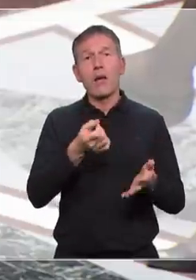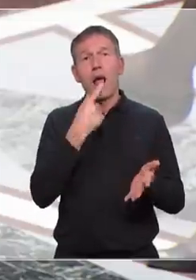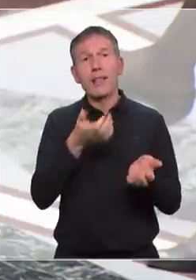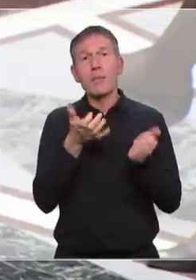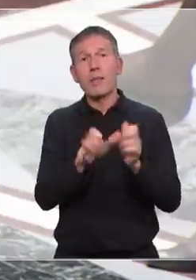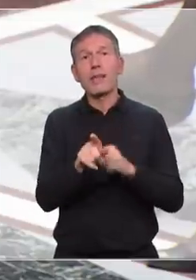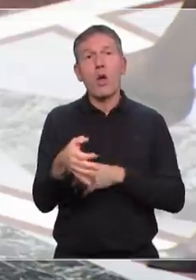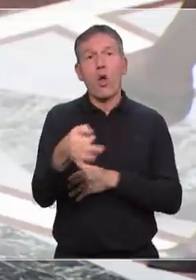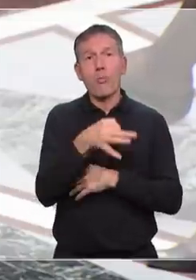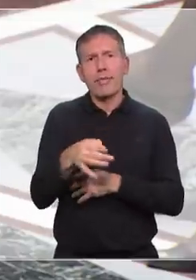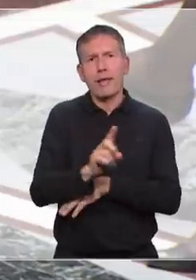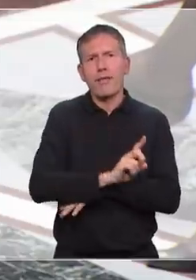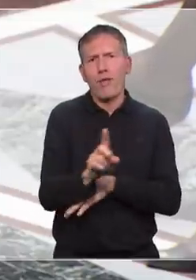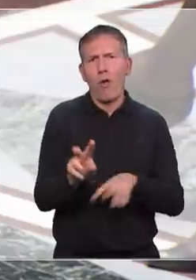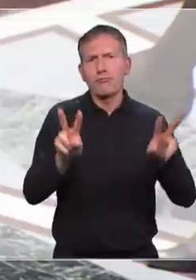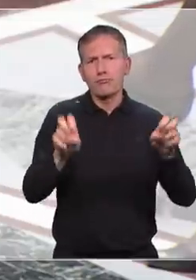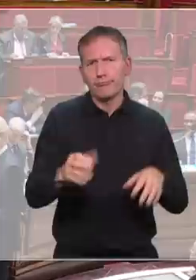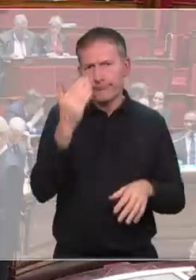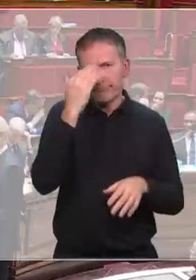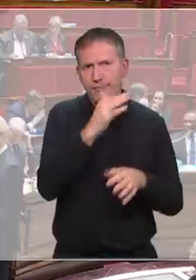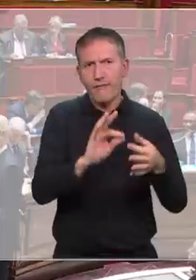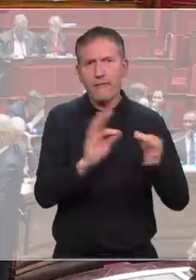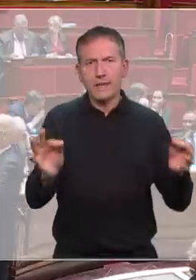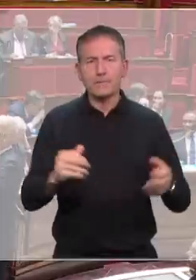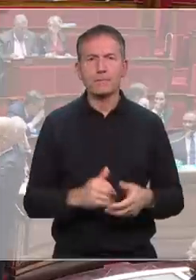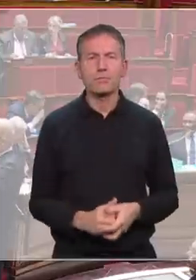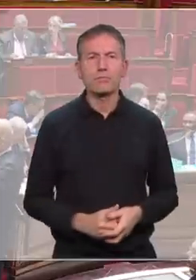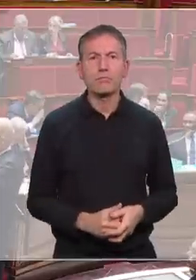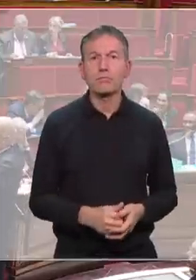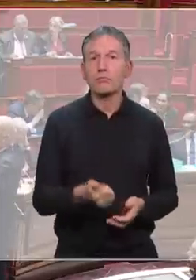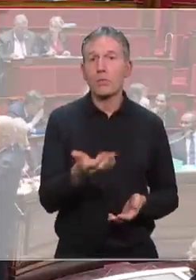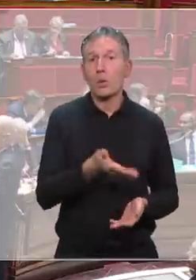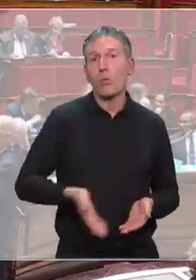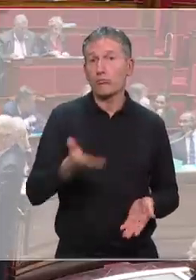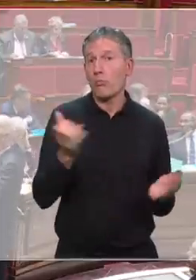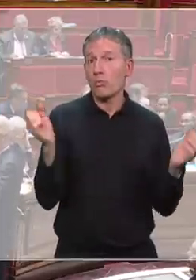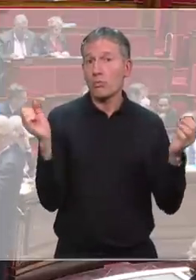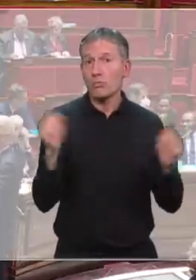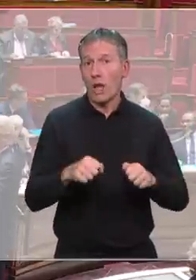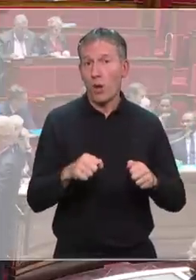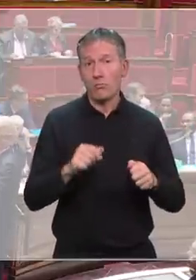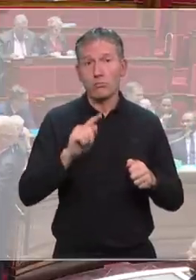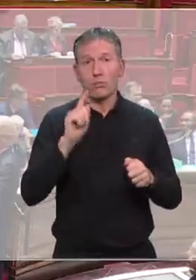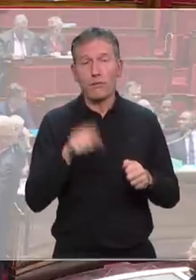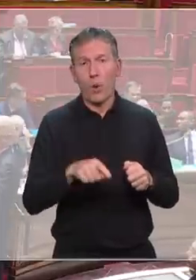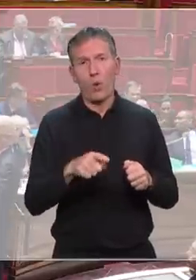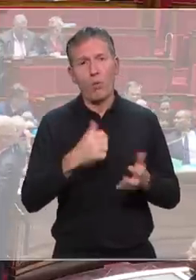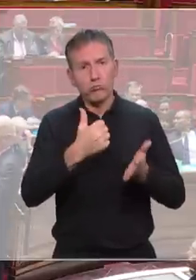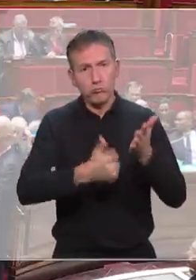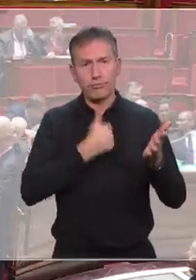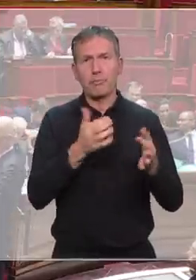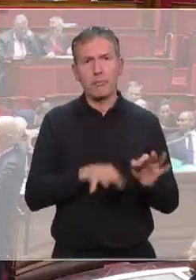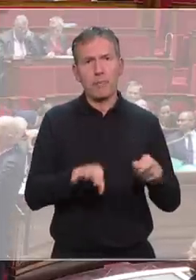antibiotiques, ce n'est pas automatique. Pour autant, nous sommes d'accord avec vous sur un point, nous devons renforcer la souveraineté